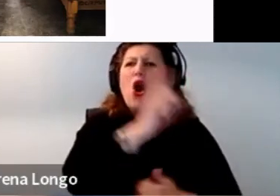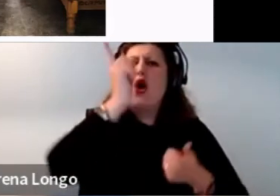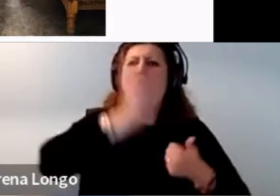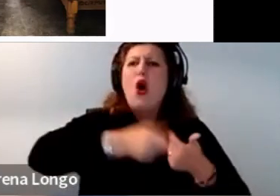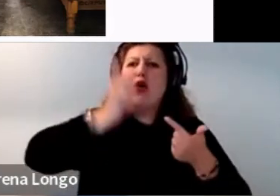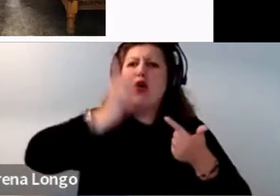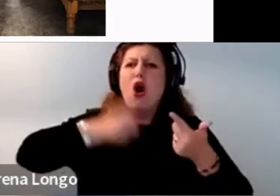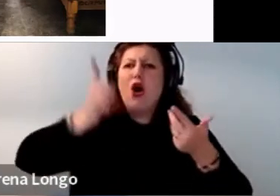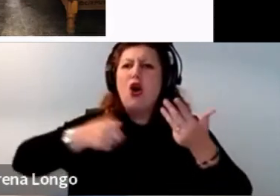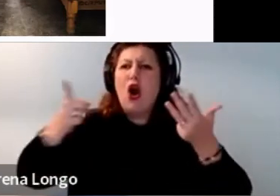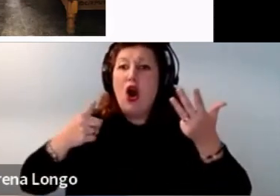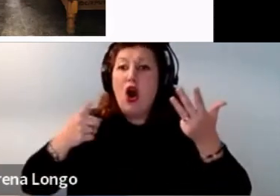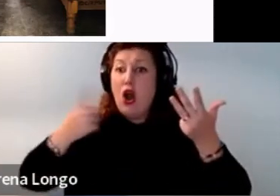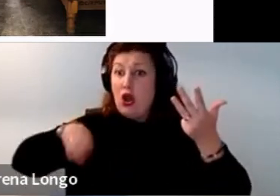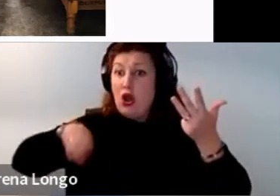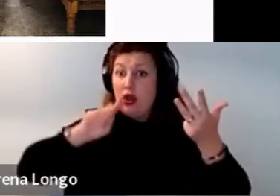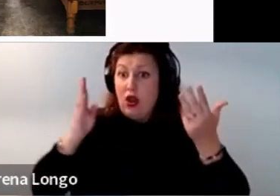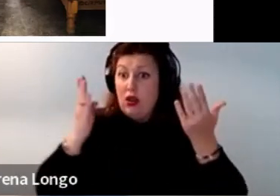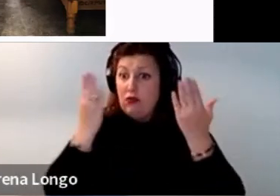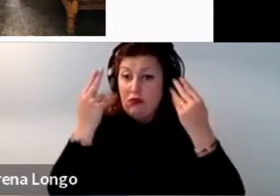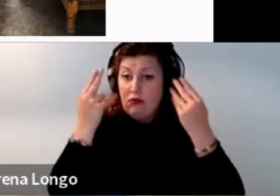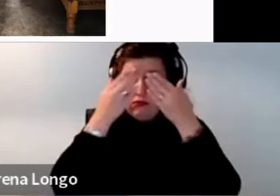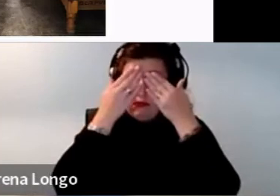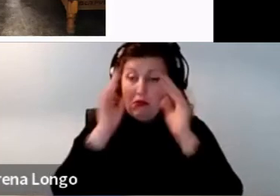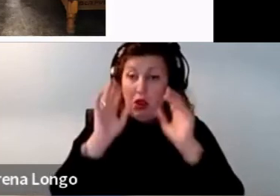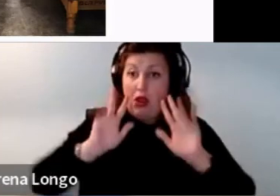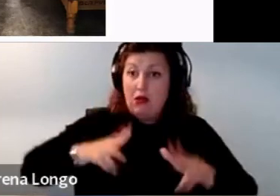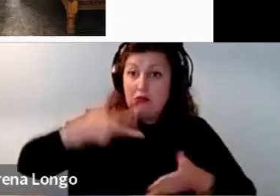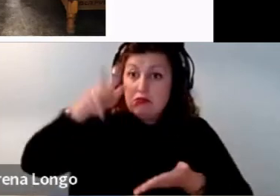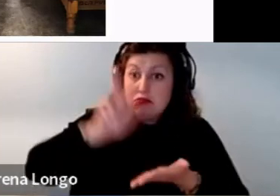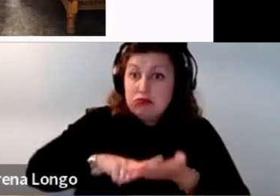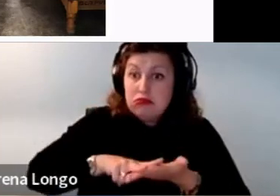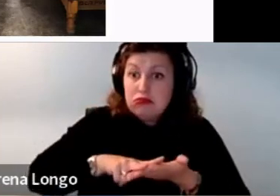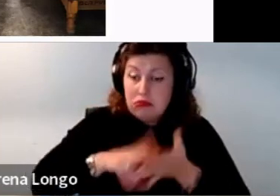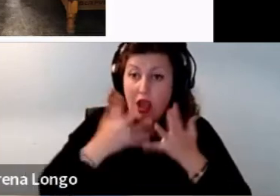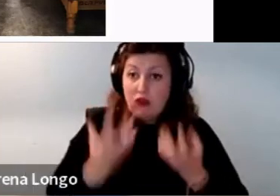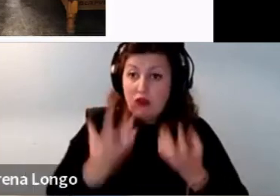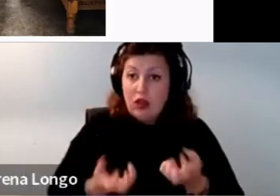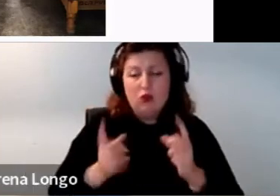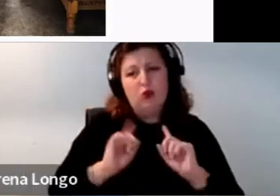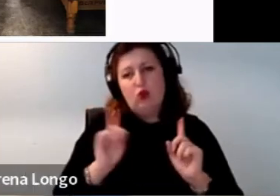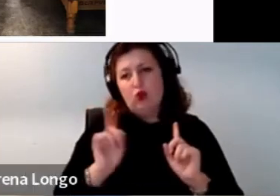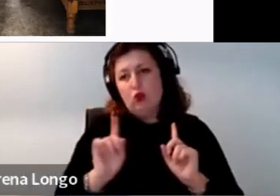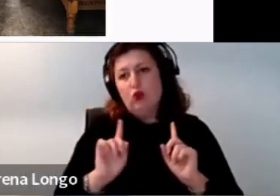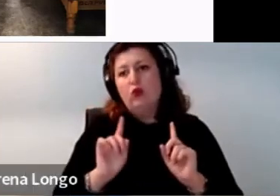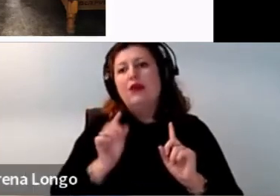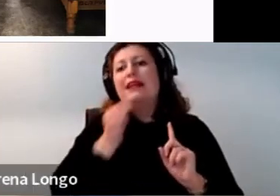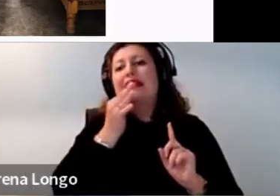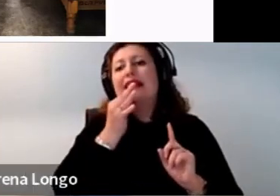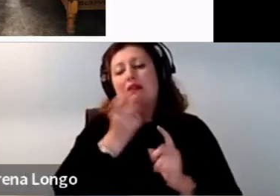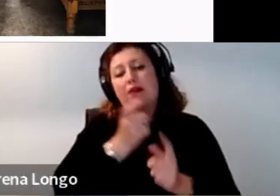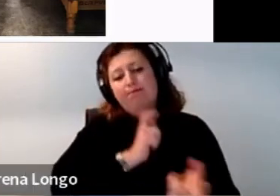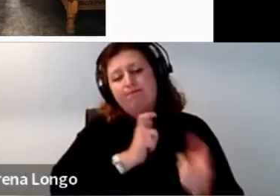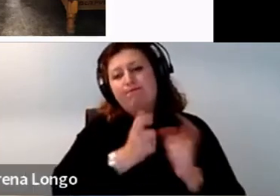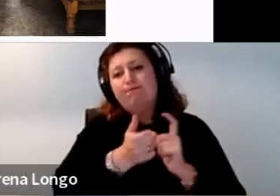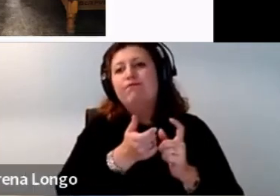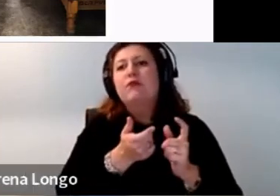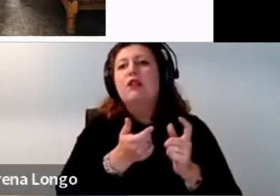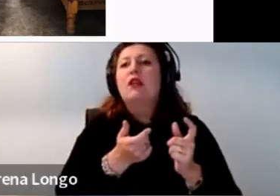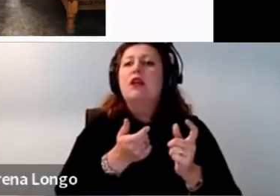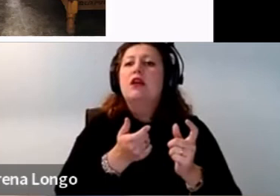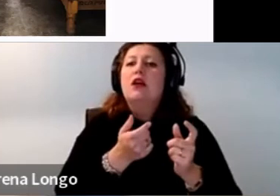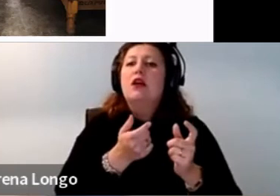che la dirigente scolastica chiede o il genitore di bambini con disabilità chiede. Ovviamente c'è una somma